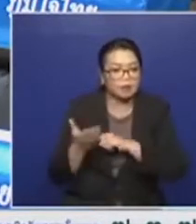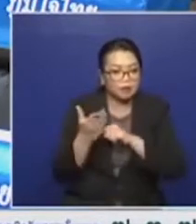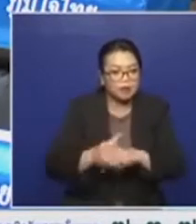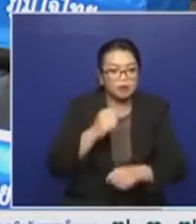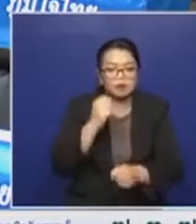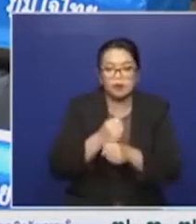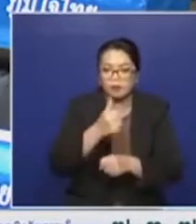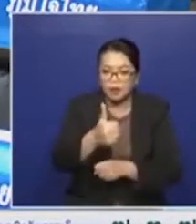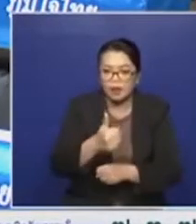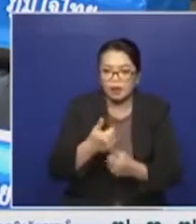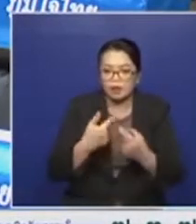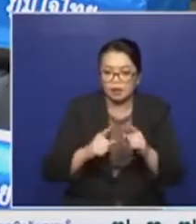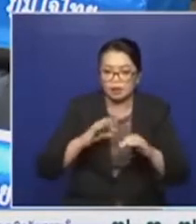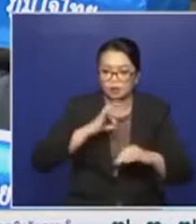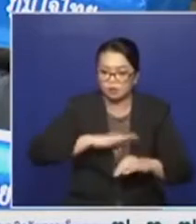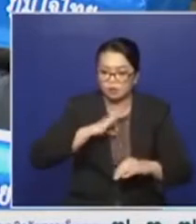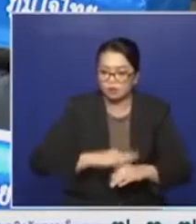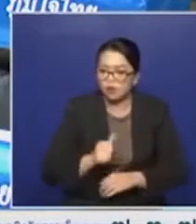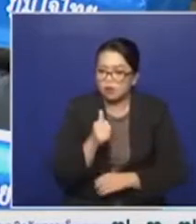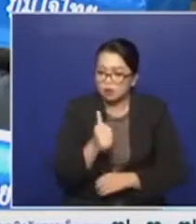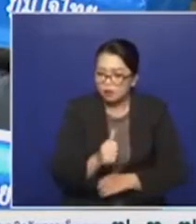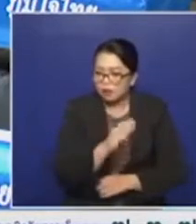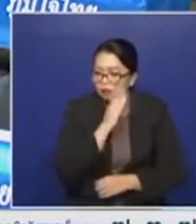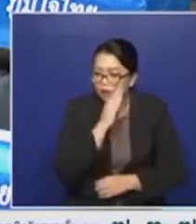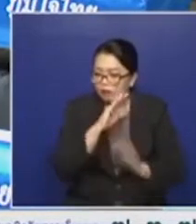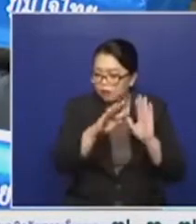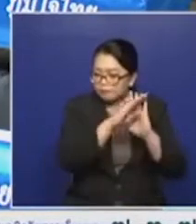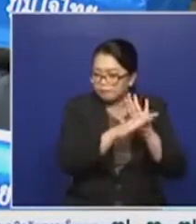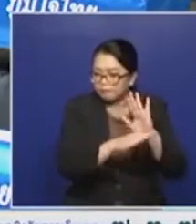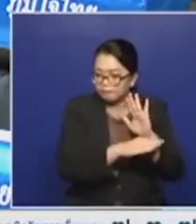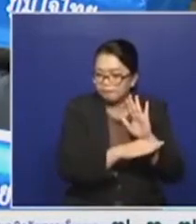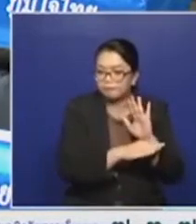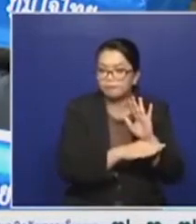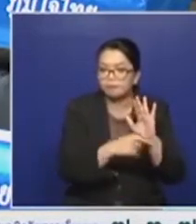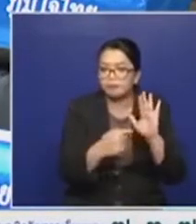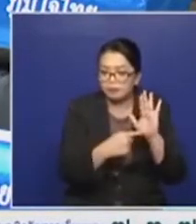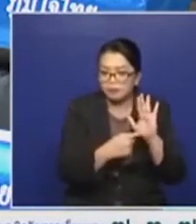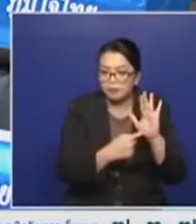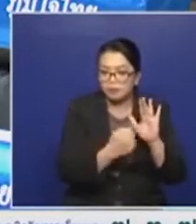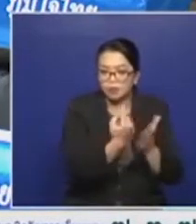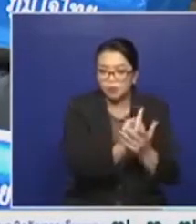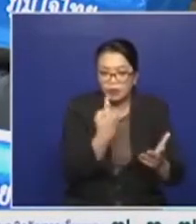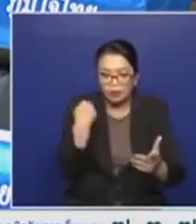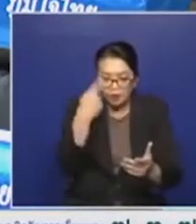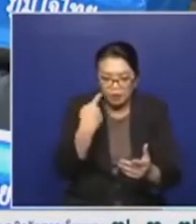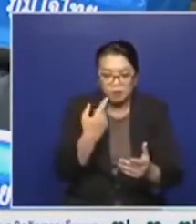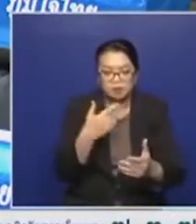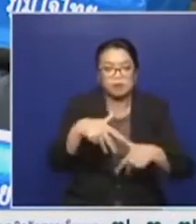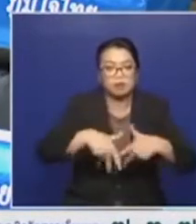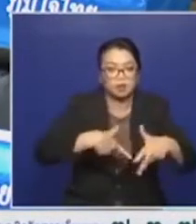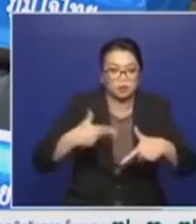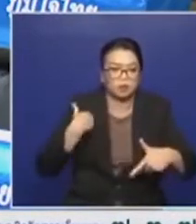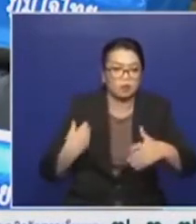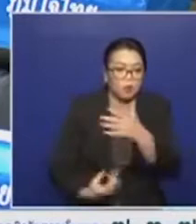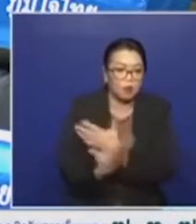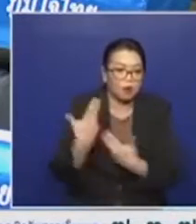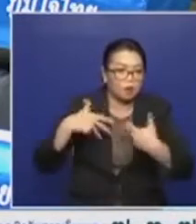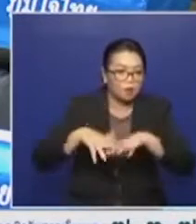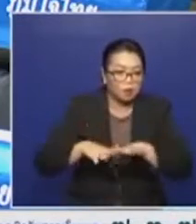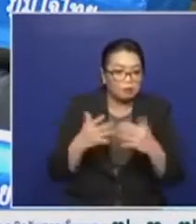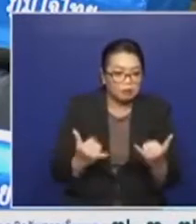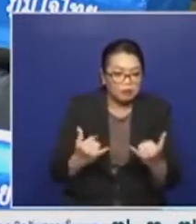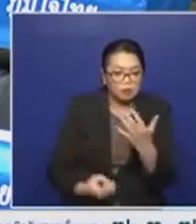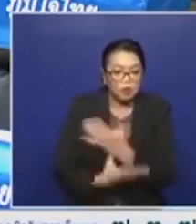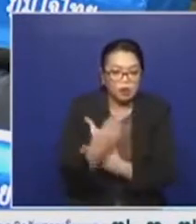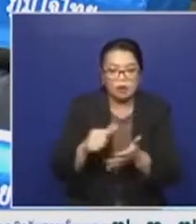และมีความชอบธรรมหากกระบวนการนั้นเป็นกระบวนการที่เกิดขึ้นโดยตัวแทนของประชาชนก็มีคราวนี้แหละครับ